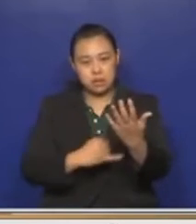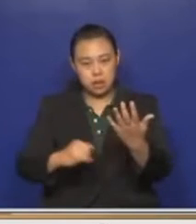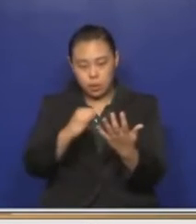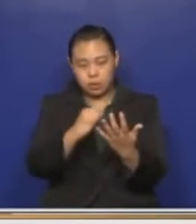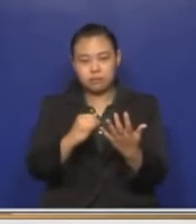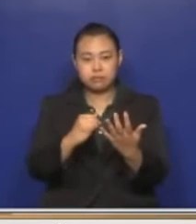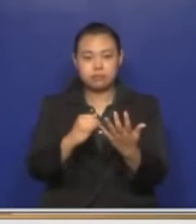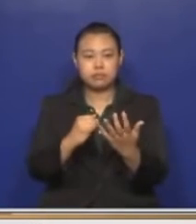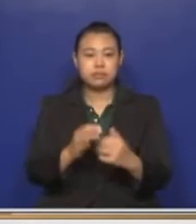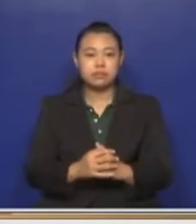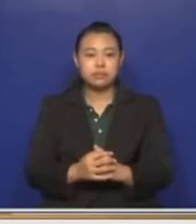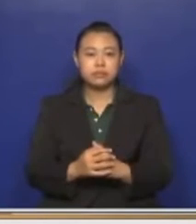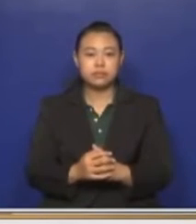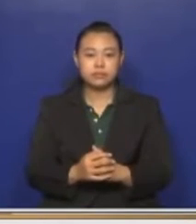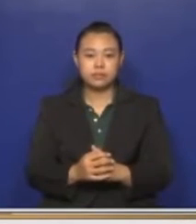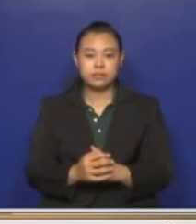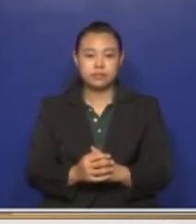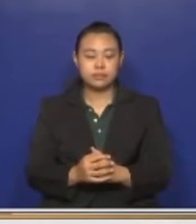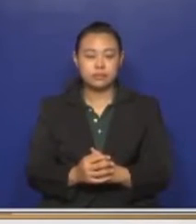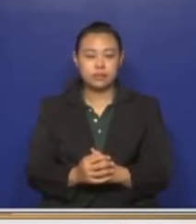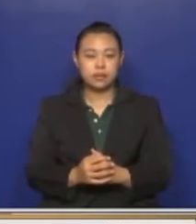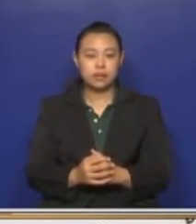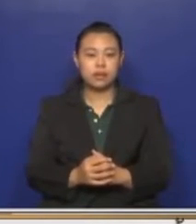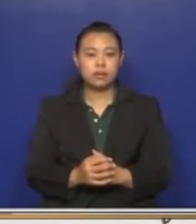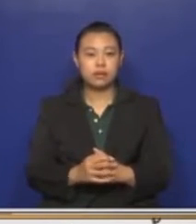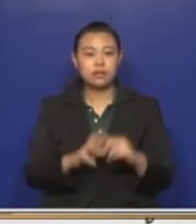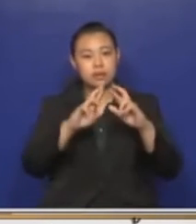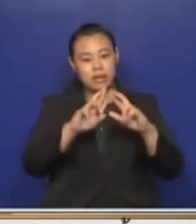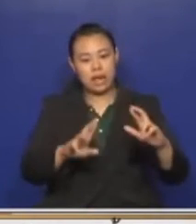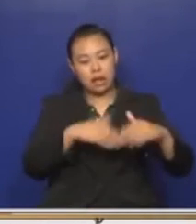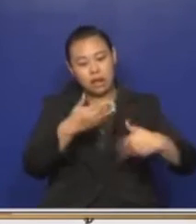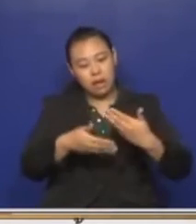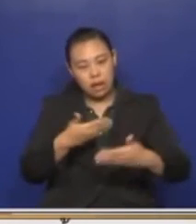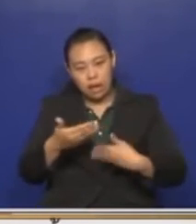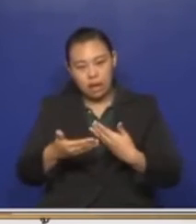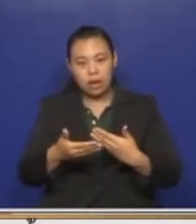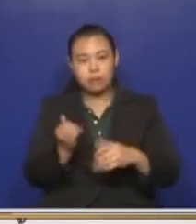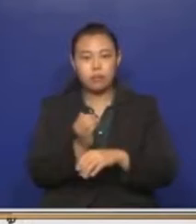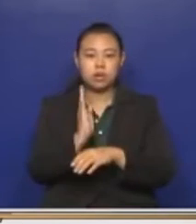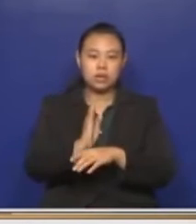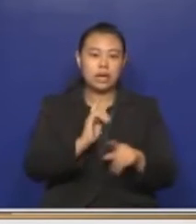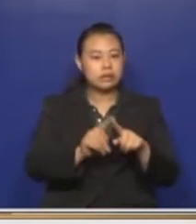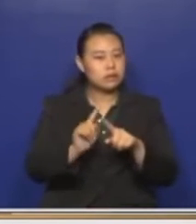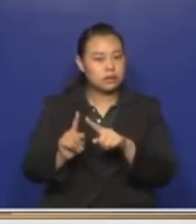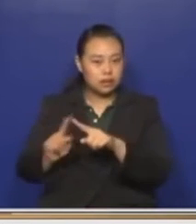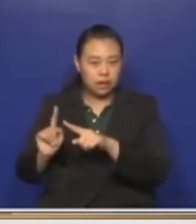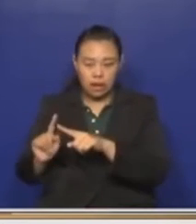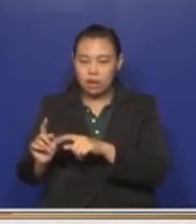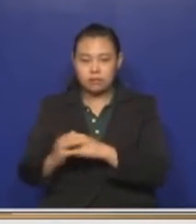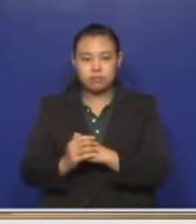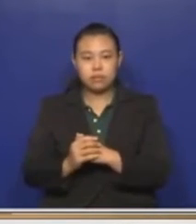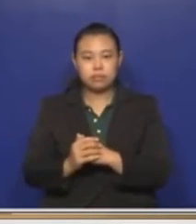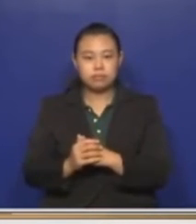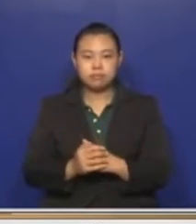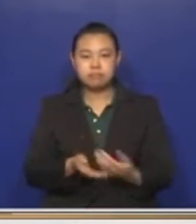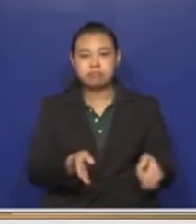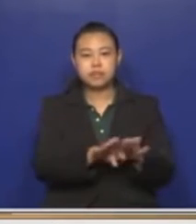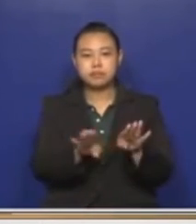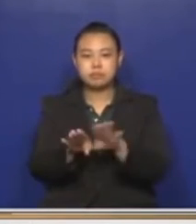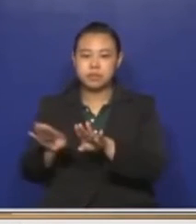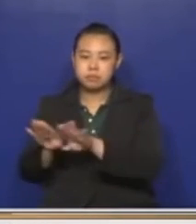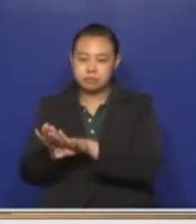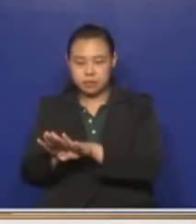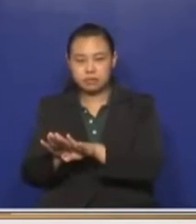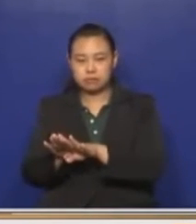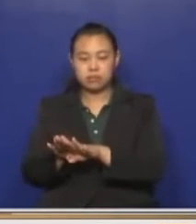เนี่ยบริษัทห้างร้านเขาก็ไม่ทำคือปิดกิจการค้าขายไม่ได้พนักงานก็ถูกเลิ